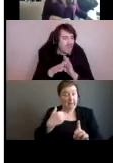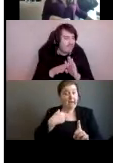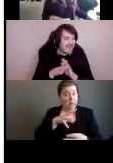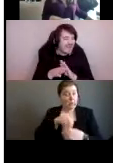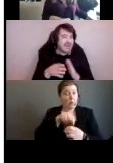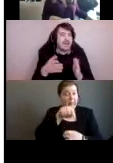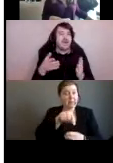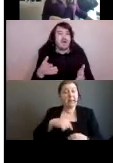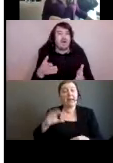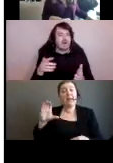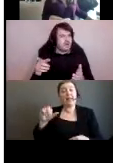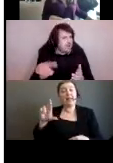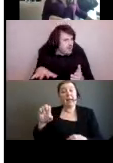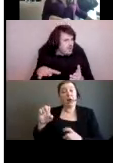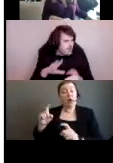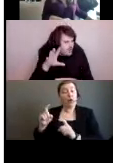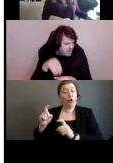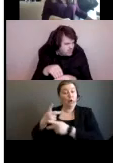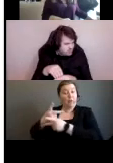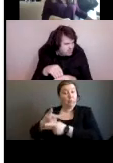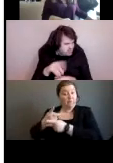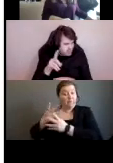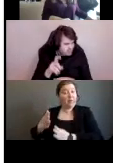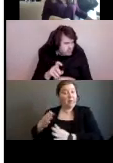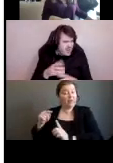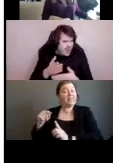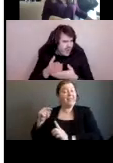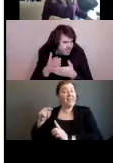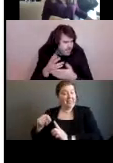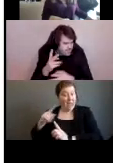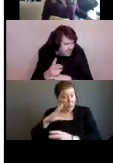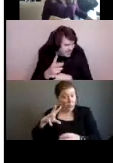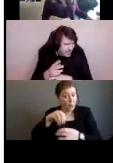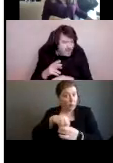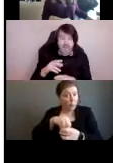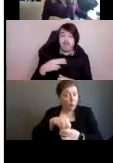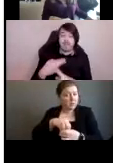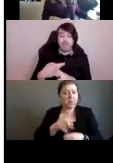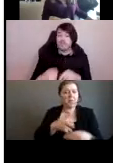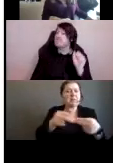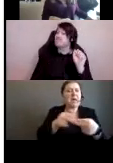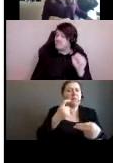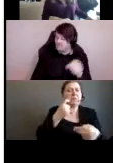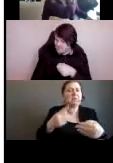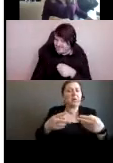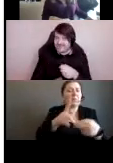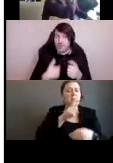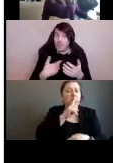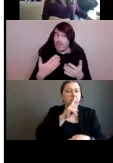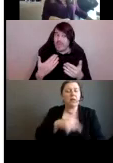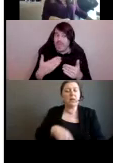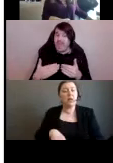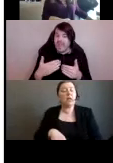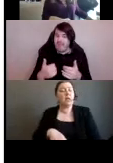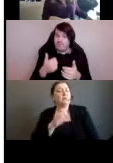de développement, est-ce que ça inclut les aides-soignants? Oui, on attend plus d'informations